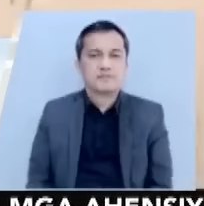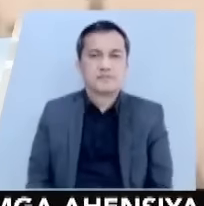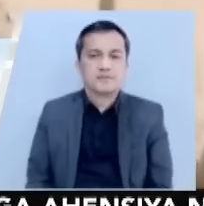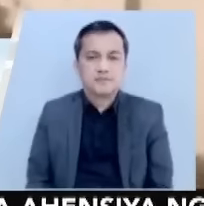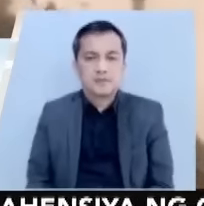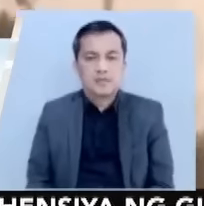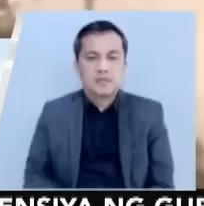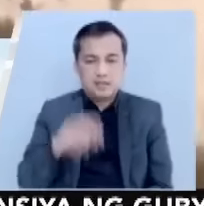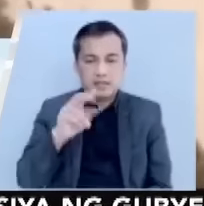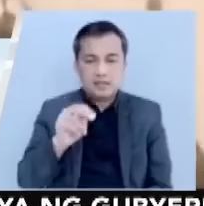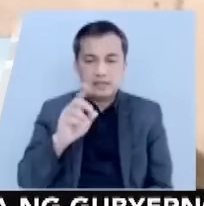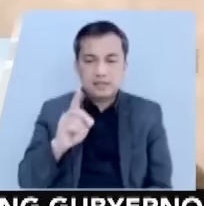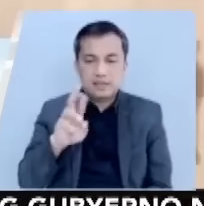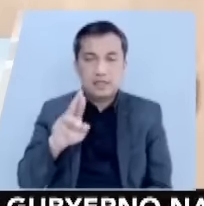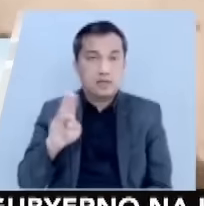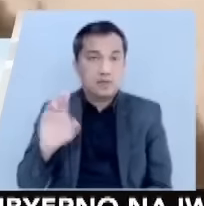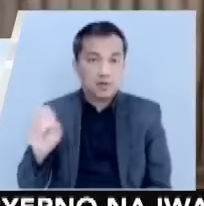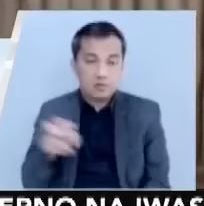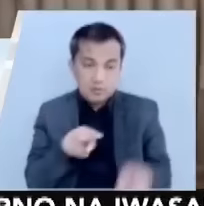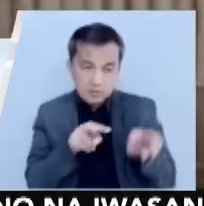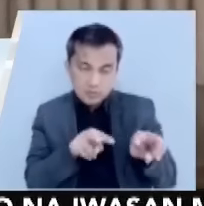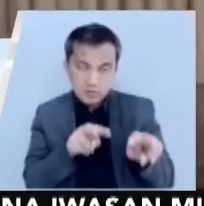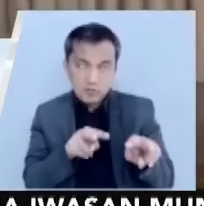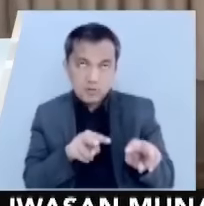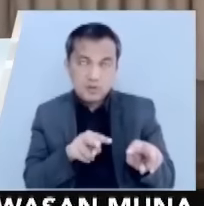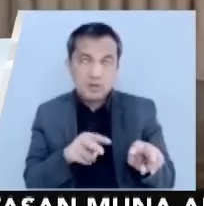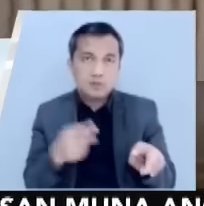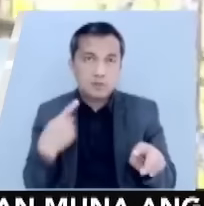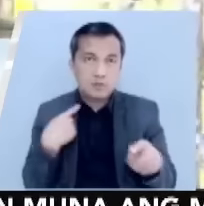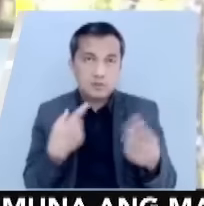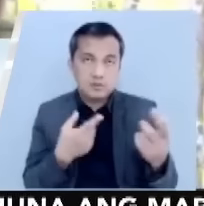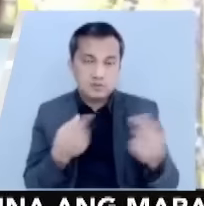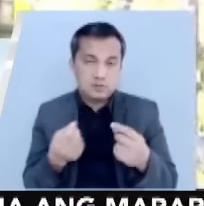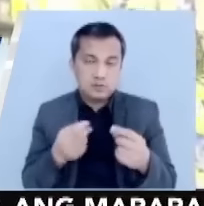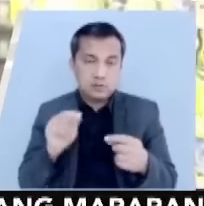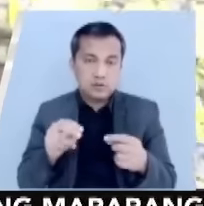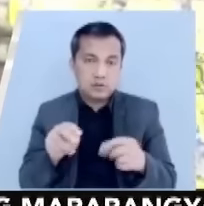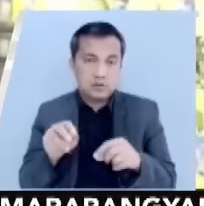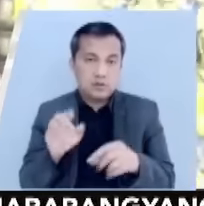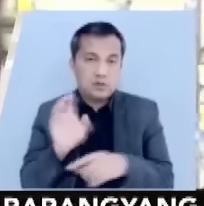MDRRMO sakaling kailanganing magsagawa ng forced evacuation.